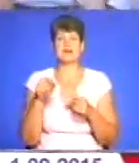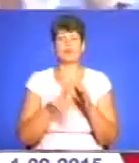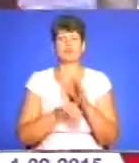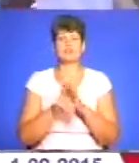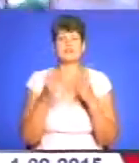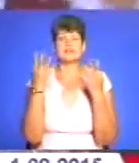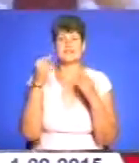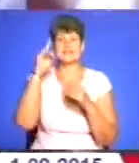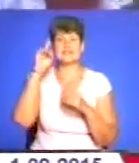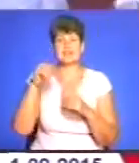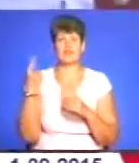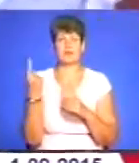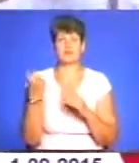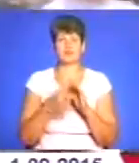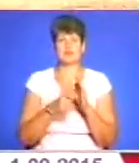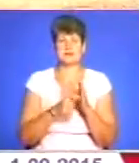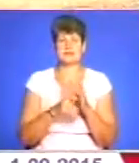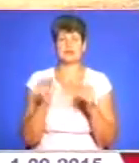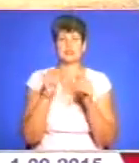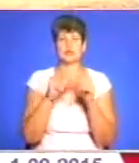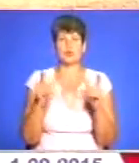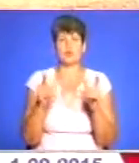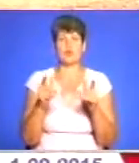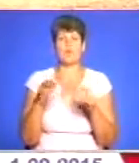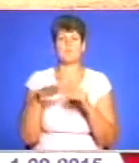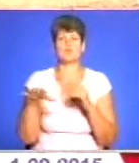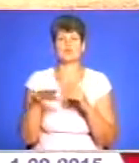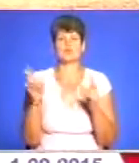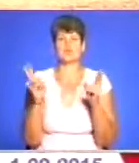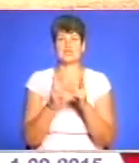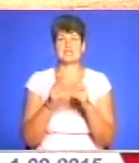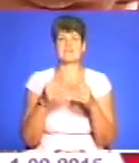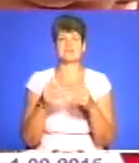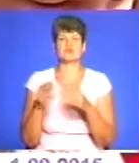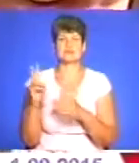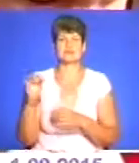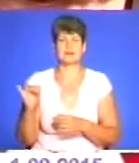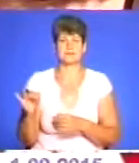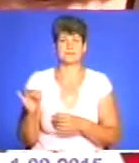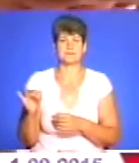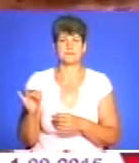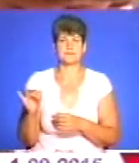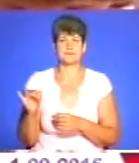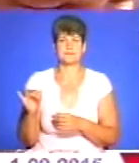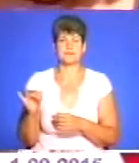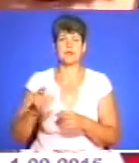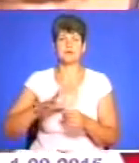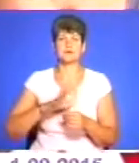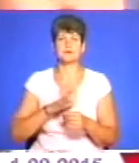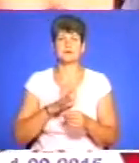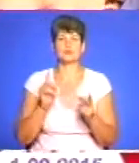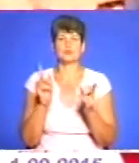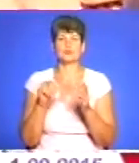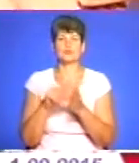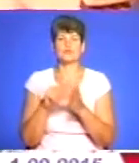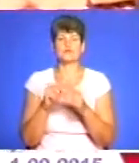День знань у першокласників. На шкільному подвір'ї їх зустрічали випускники. Було вчитися вже в школі. А ким